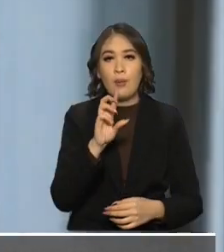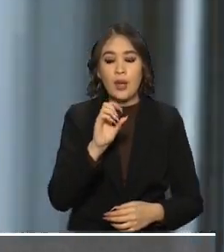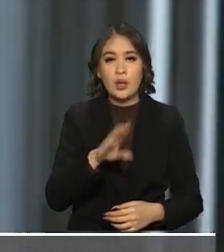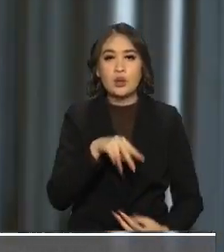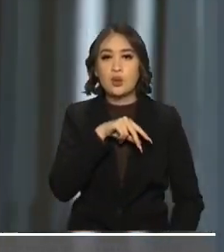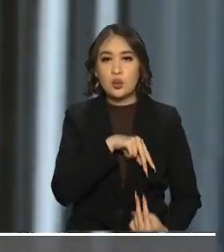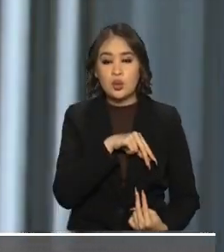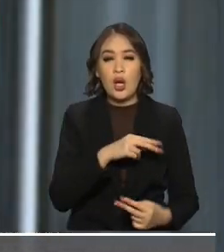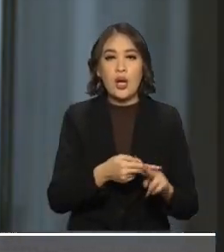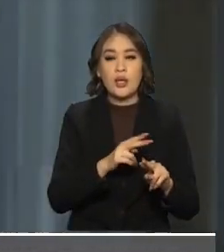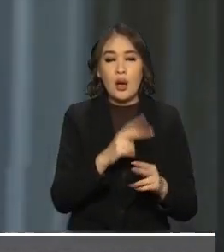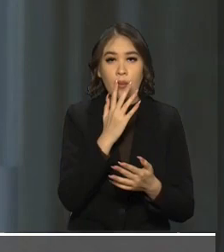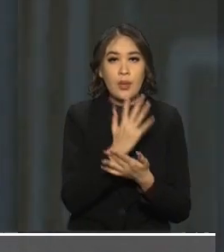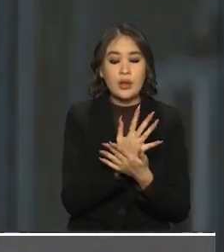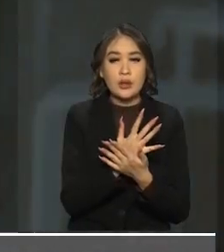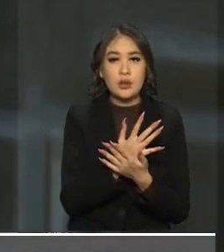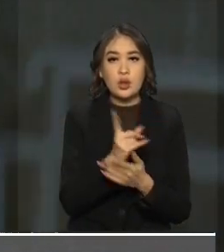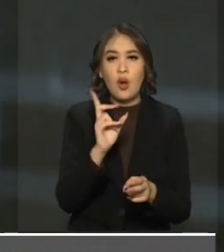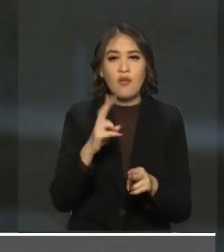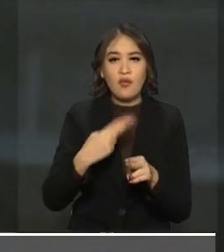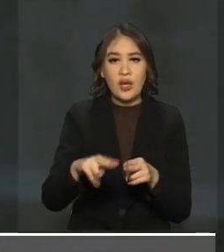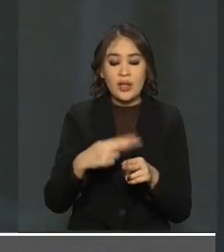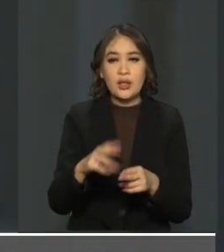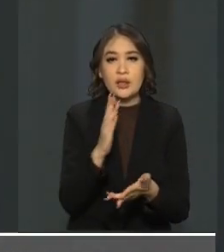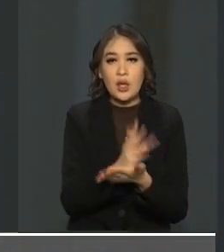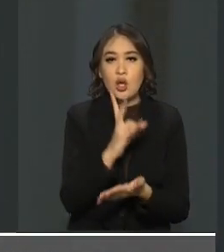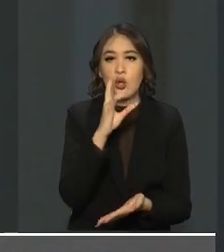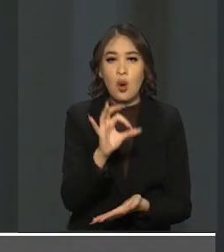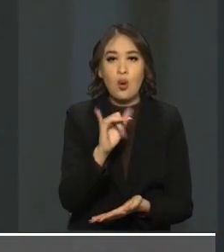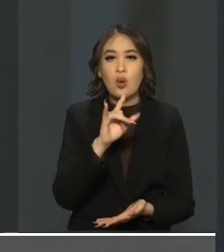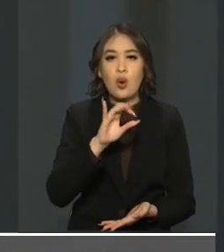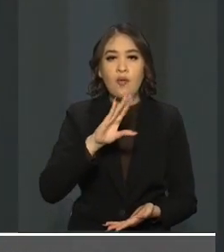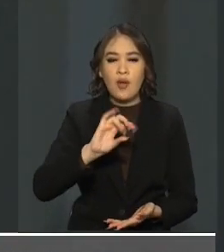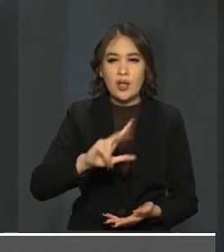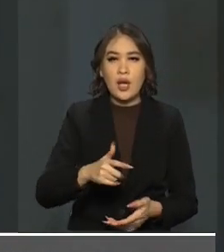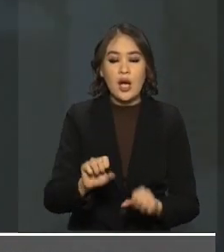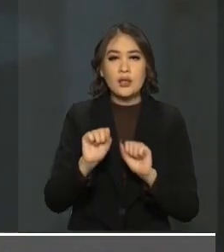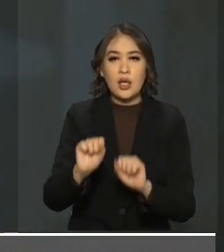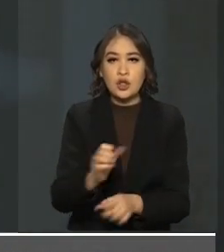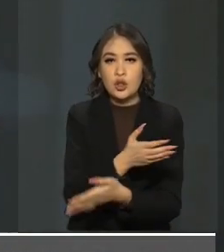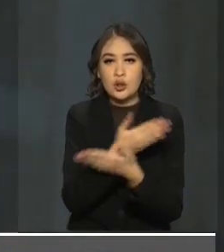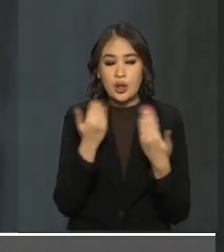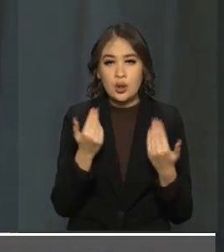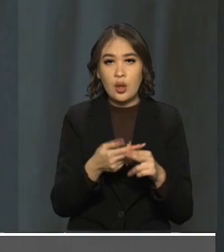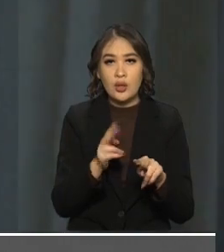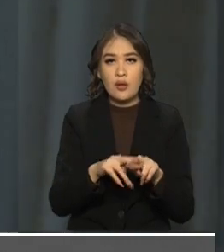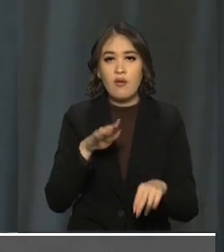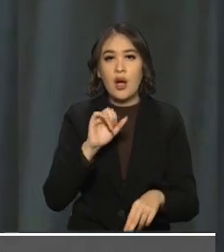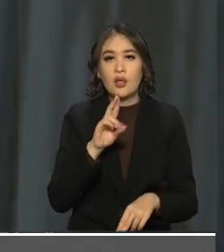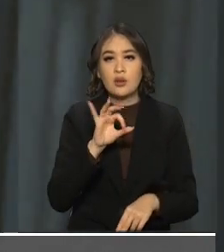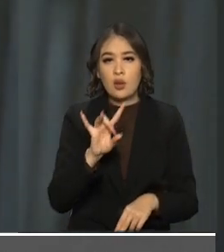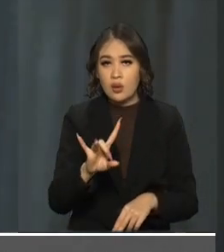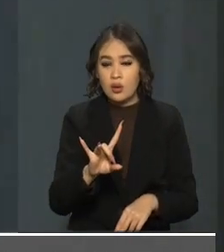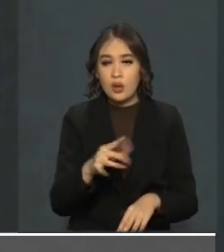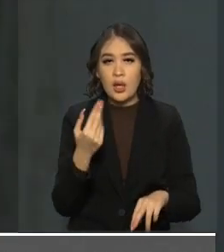труда, оно сводится к тому, что просто выявляется вредность, но не уровень защиты от воздействия этих самых факторов?